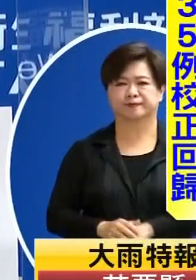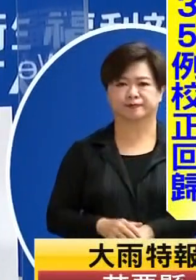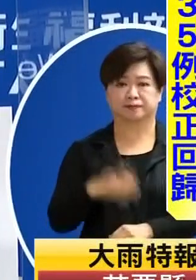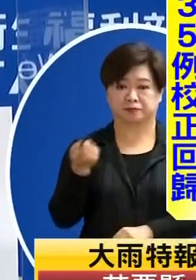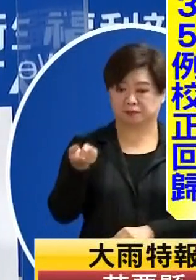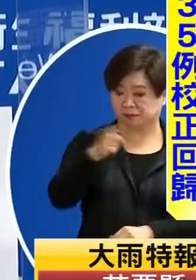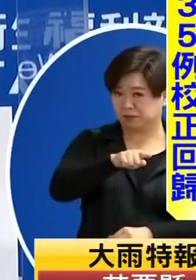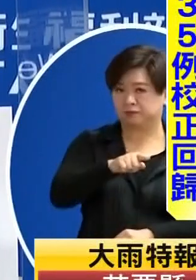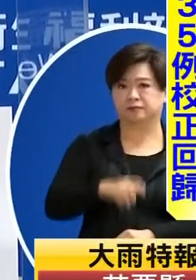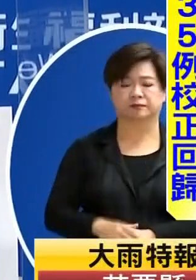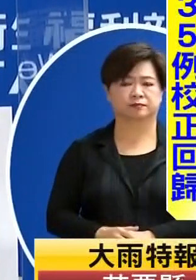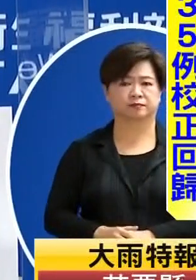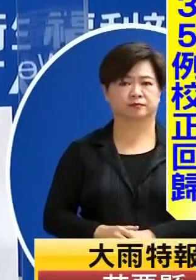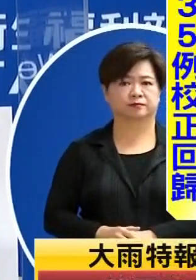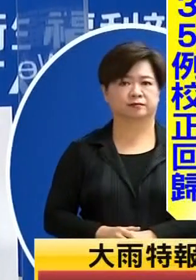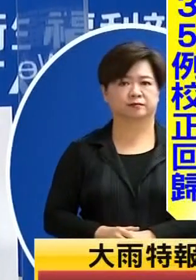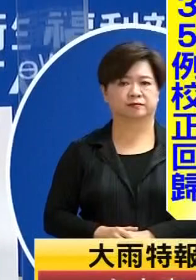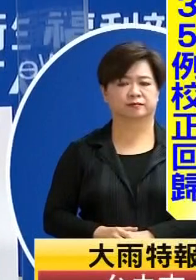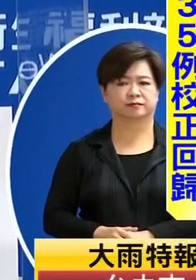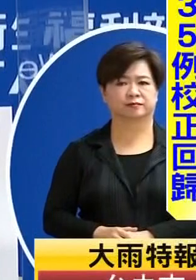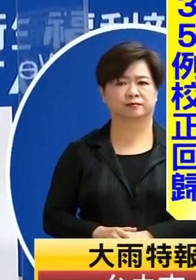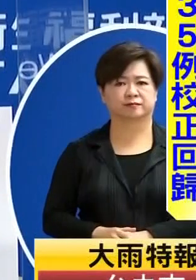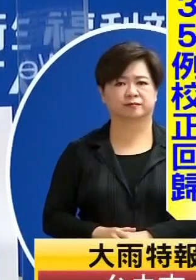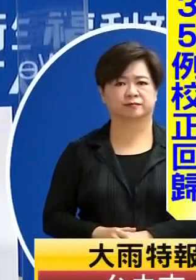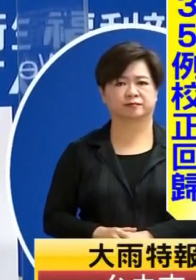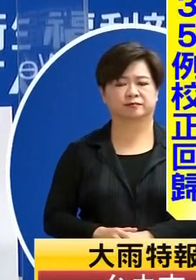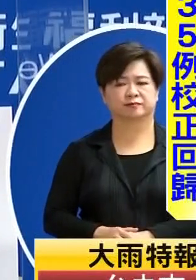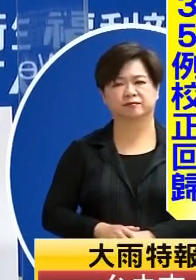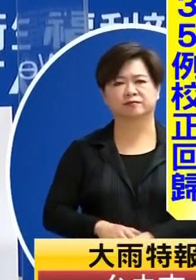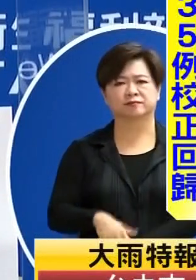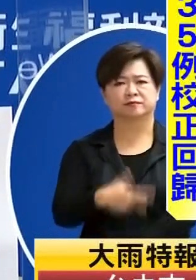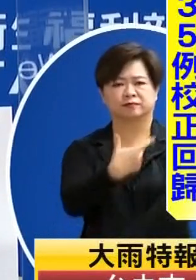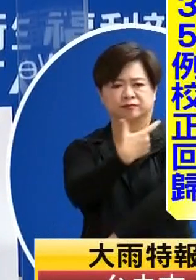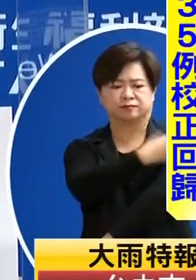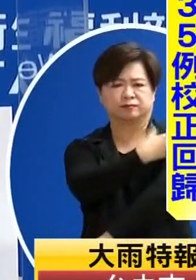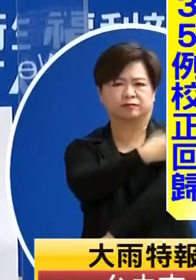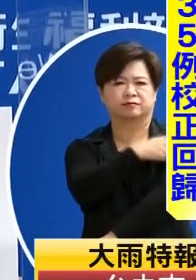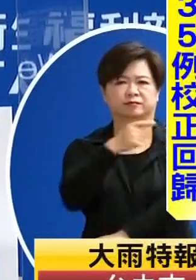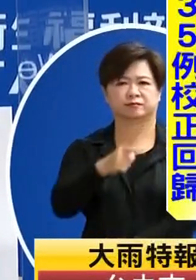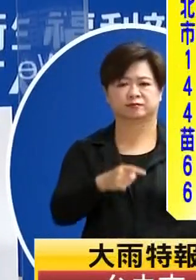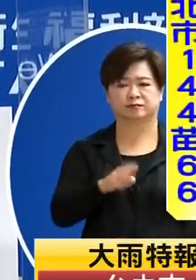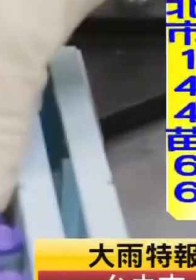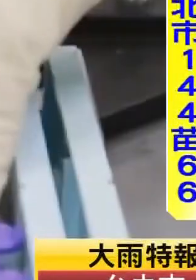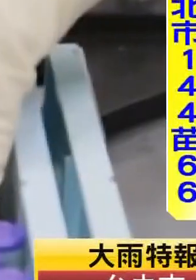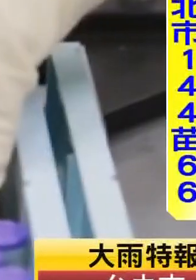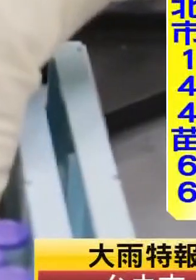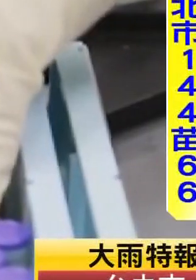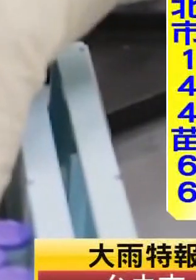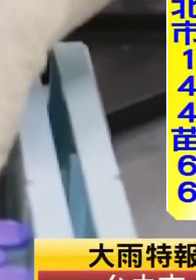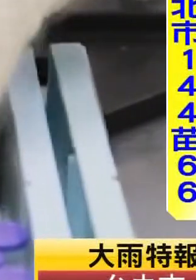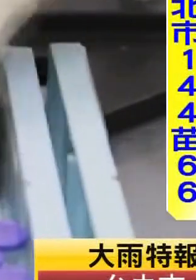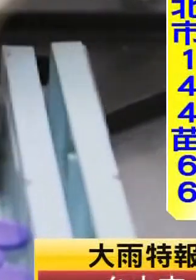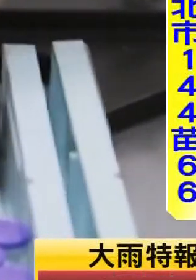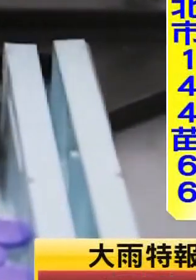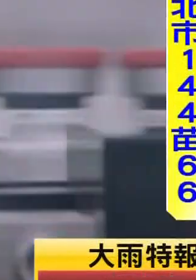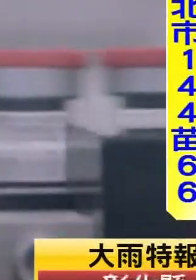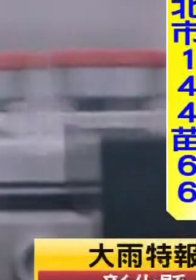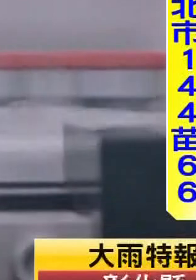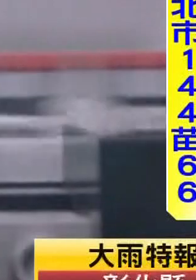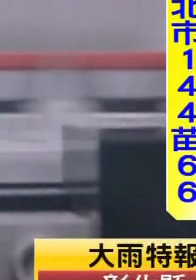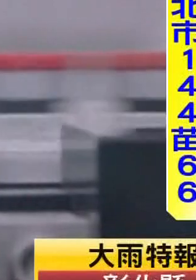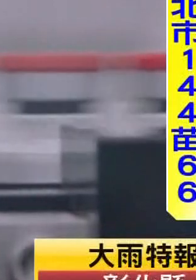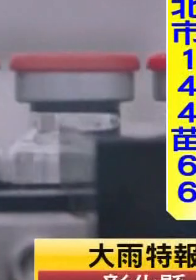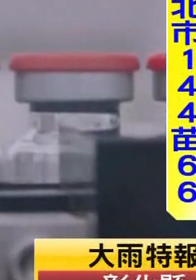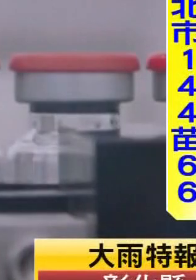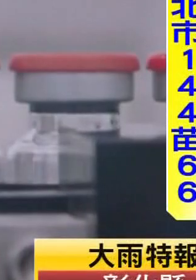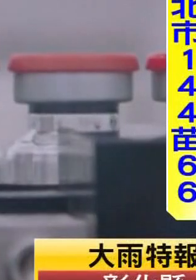们大概就是这些相关的这些疫苗的 EUA。好，我们大概下礼拜也会做